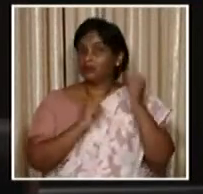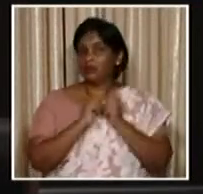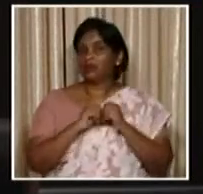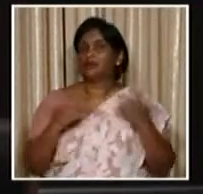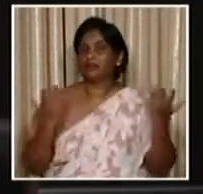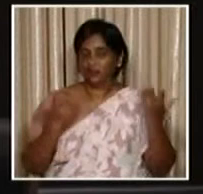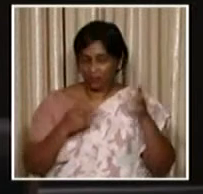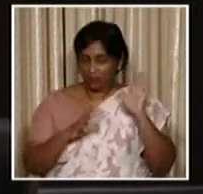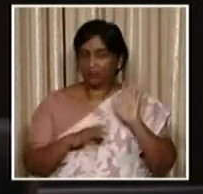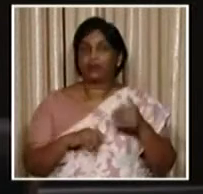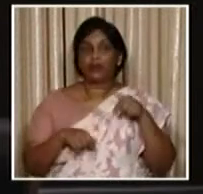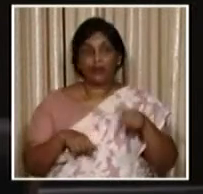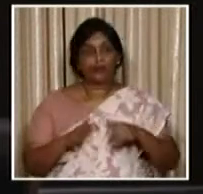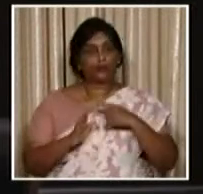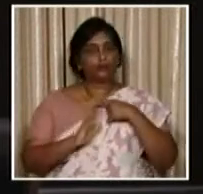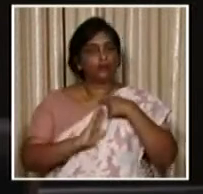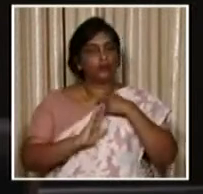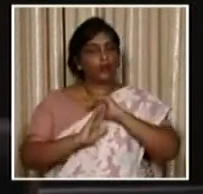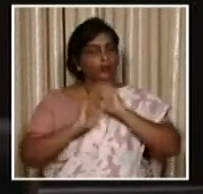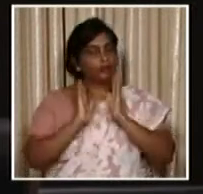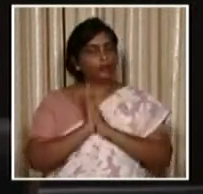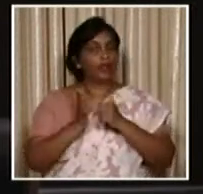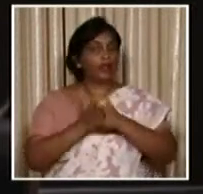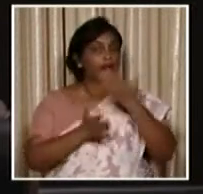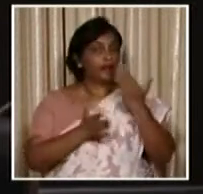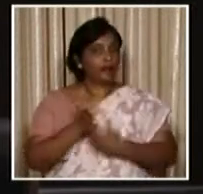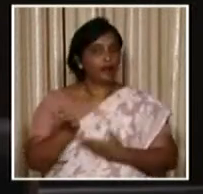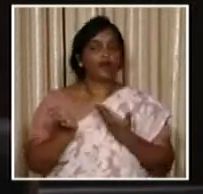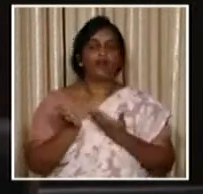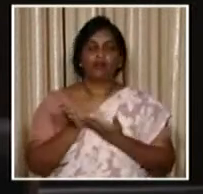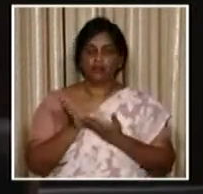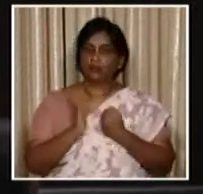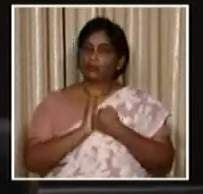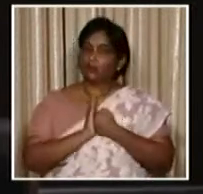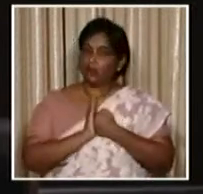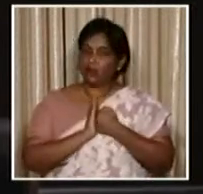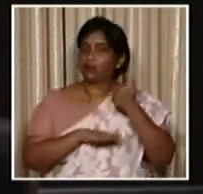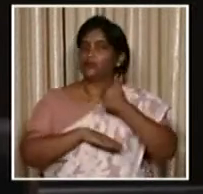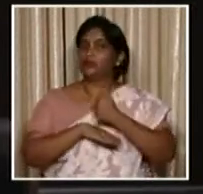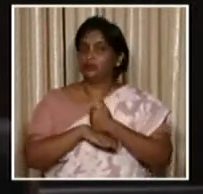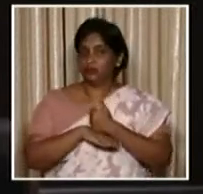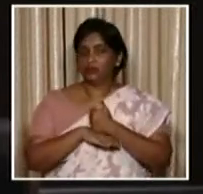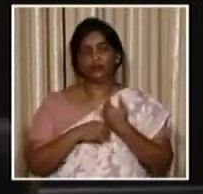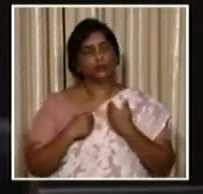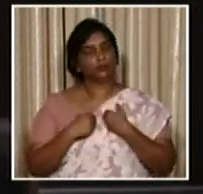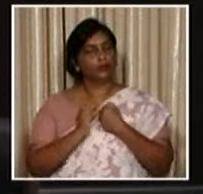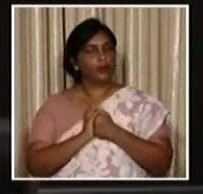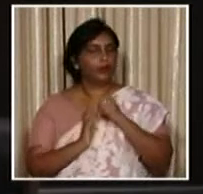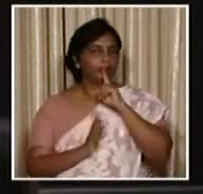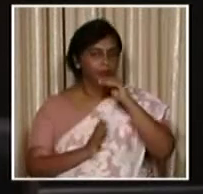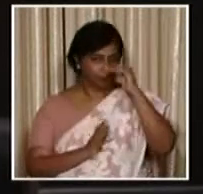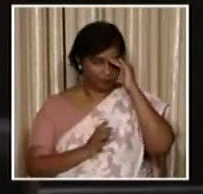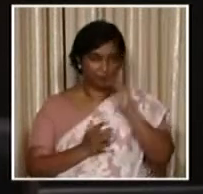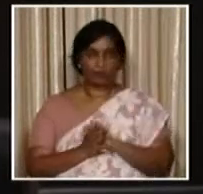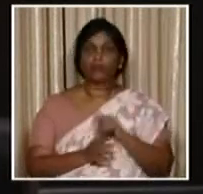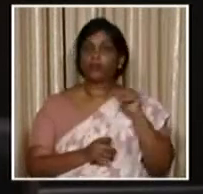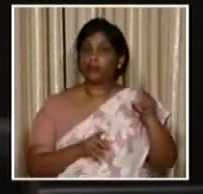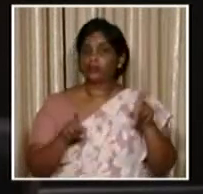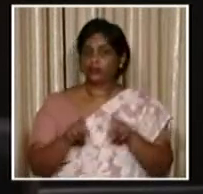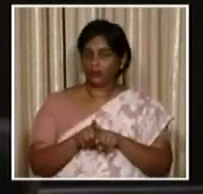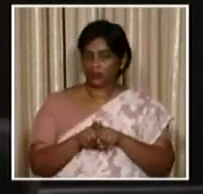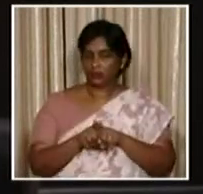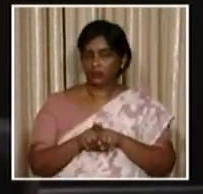නැහැ කියන එක මේ මුළු පාස්කු වාර්තාව පුරාම තියෙනවා ගරු මූලාසනේ අපේ ගරු කතානායකතුමනි ඒ